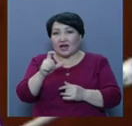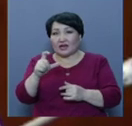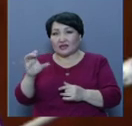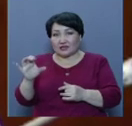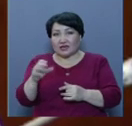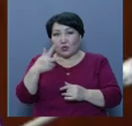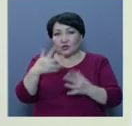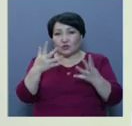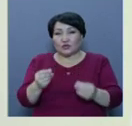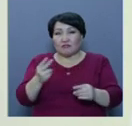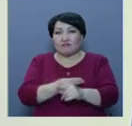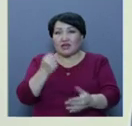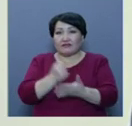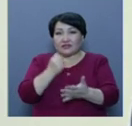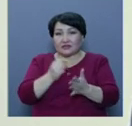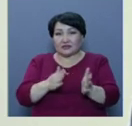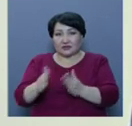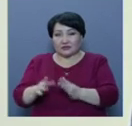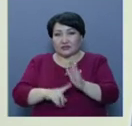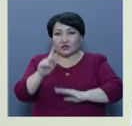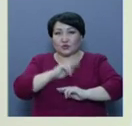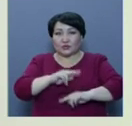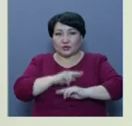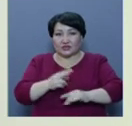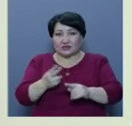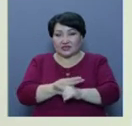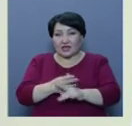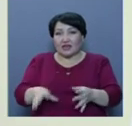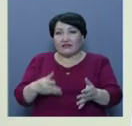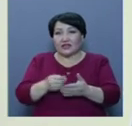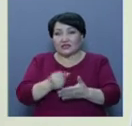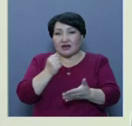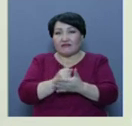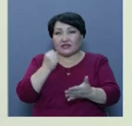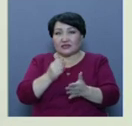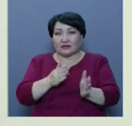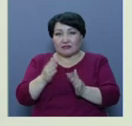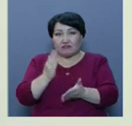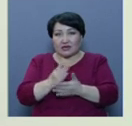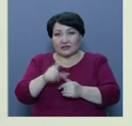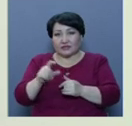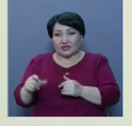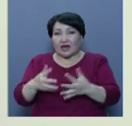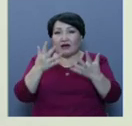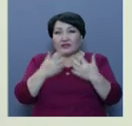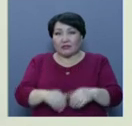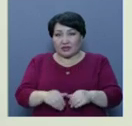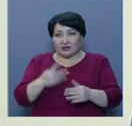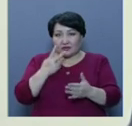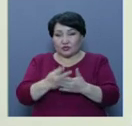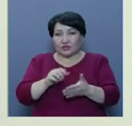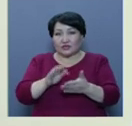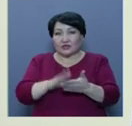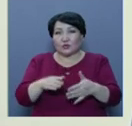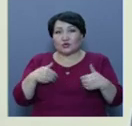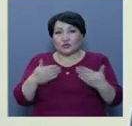визасыз режим іске қосылады. Осыған орай визасыз кіруге құқығы бар инвесторлық визалары бар азаматтарды автоматты түрде тіркеу жүйесін енгізуді ұсынып отырмыз.